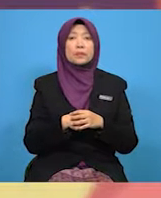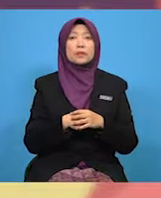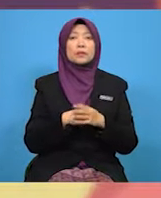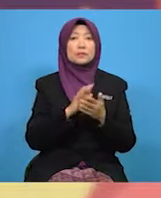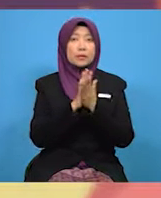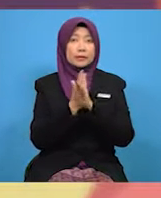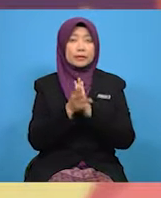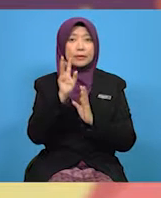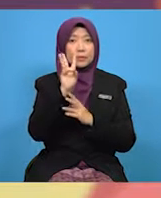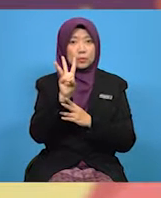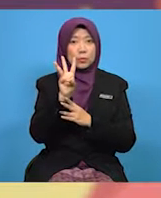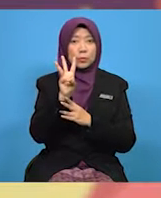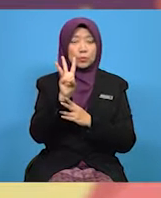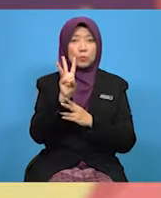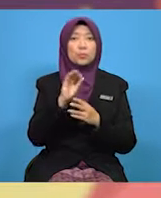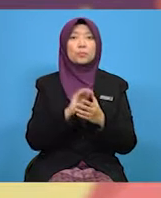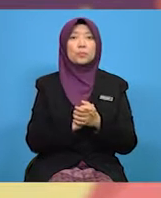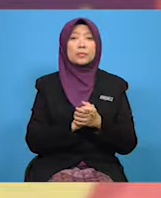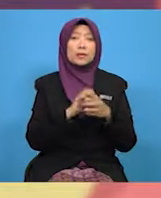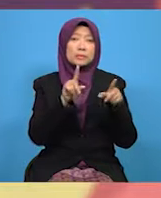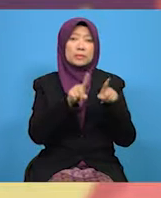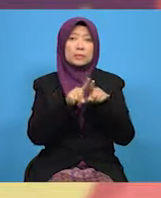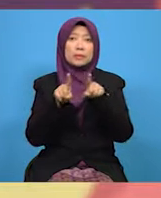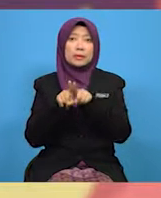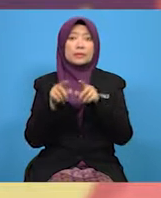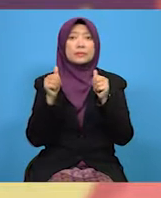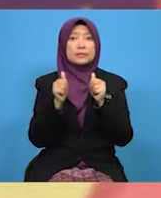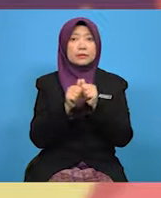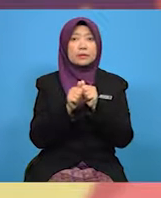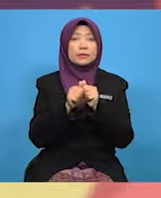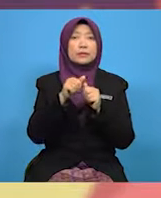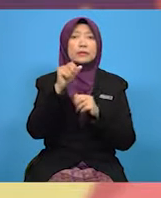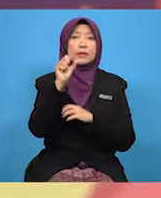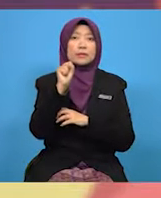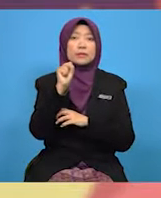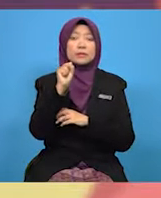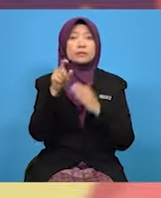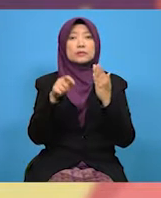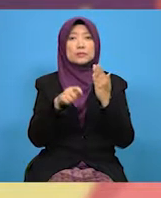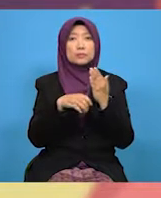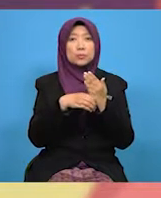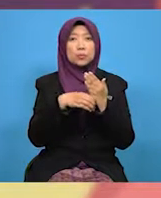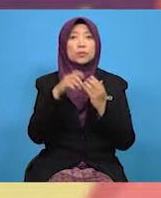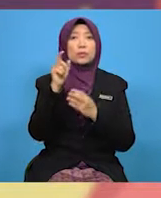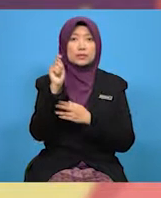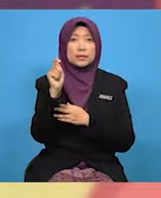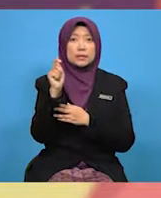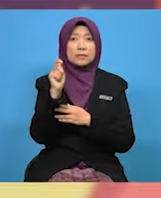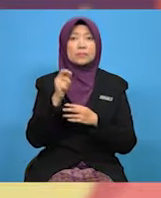you yaitu bocoran bersamaan dengan es campur di